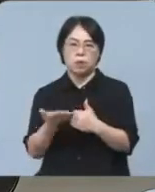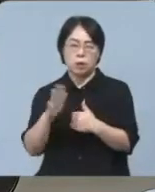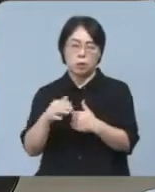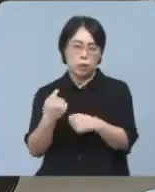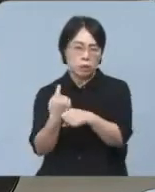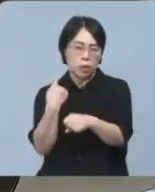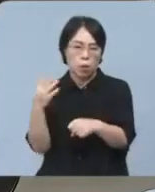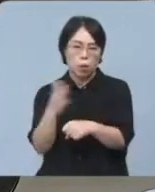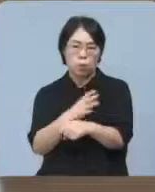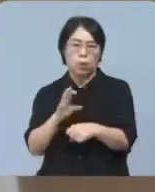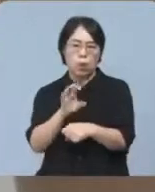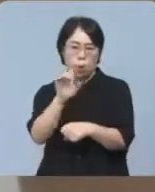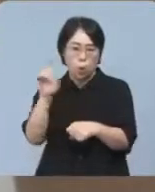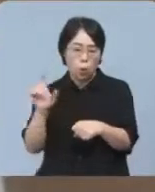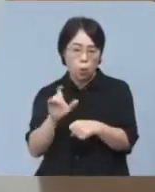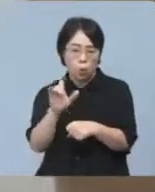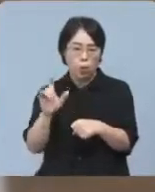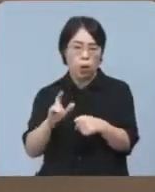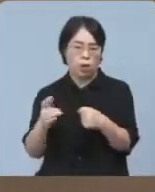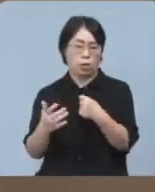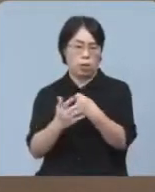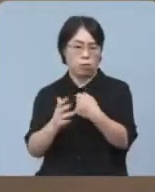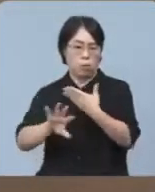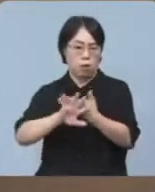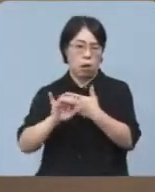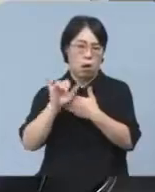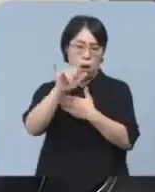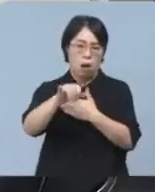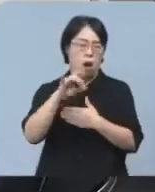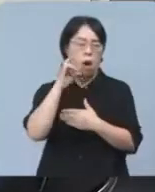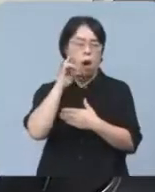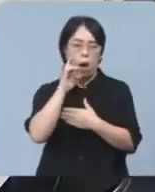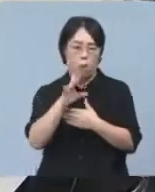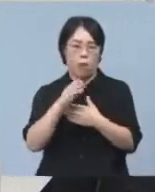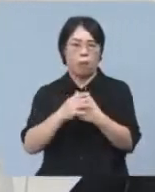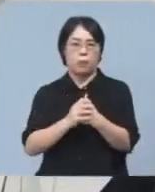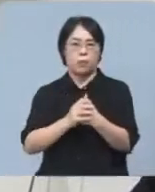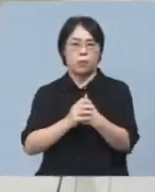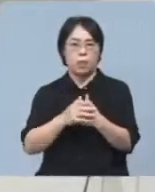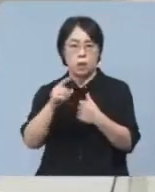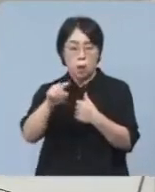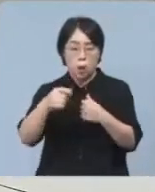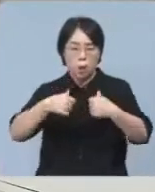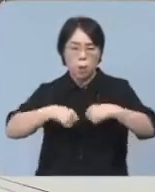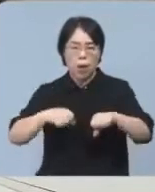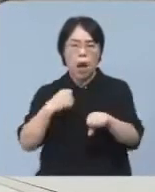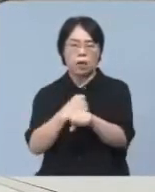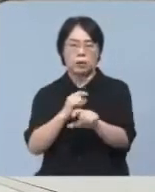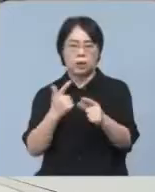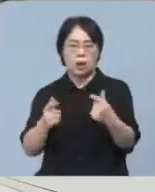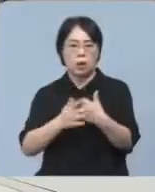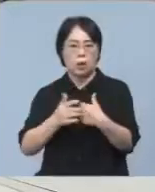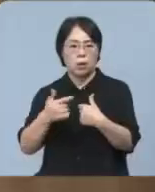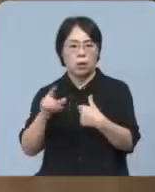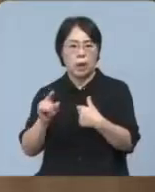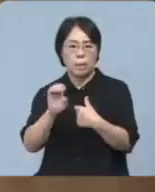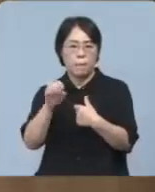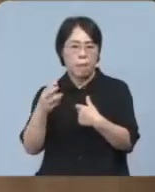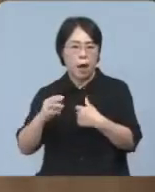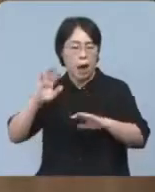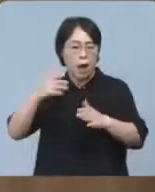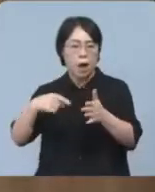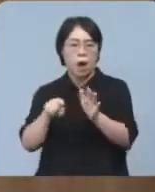코 날 구로 해외 현지 방문이 어렵게 됐습니다 하지만 이에 포기하지 않고 올해는 네팔 학생들을 위해